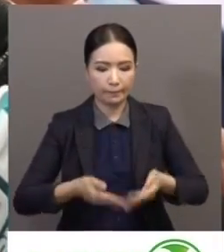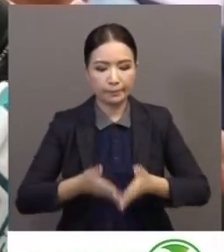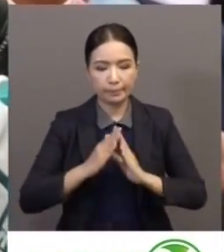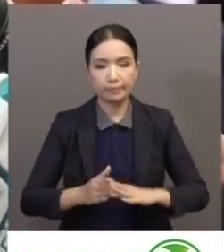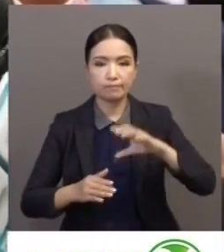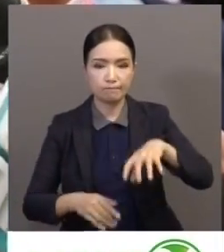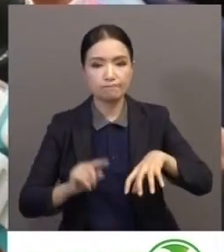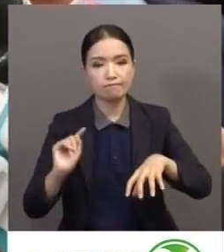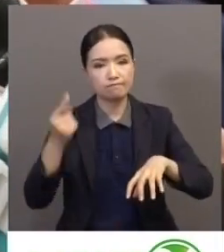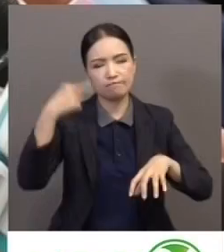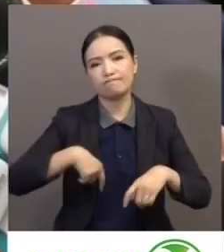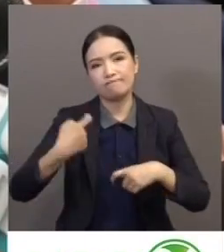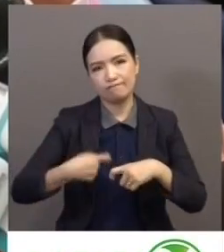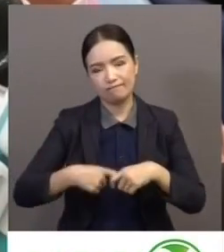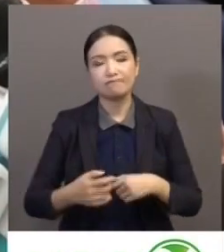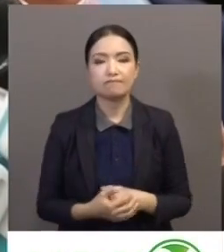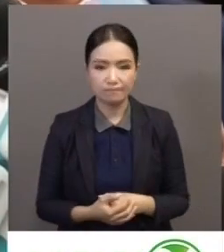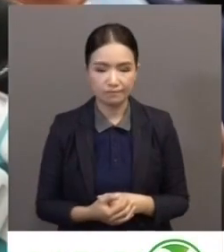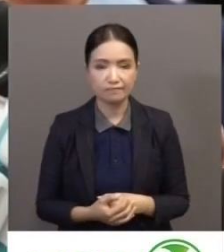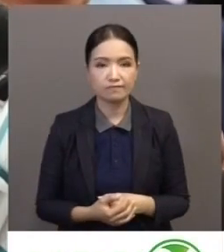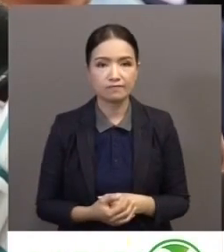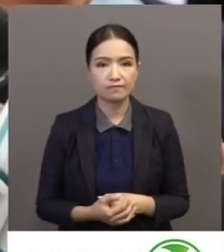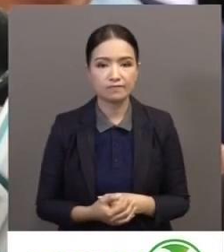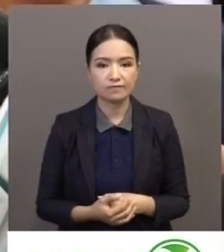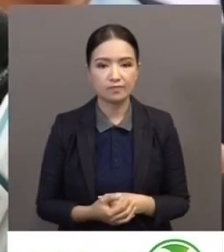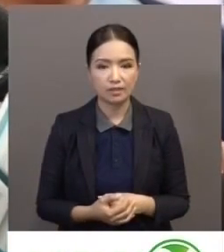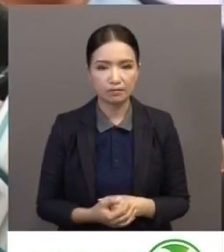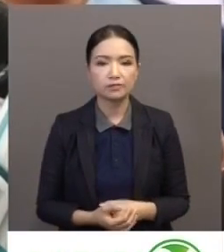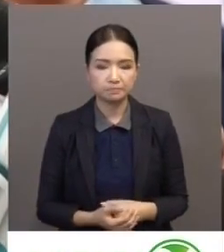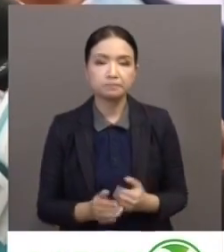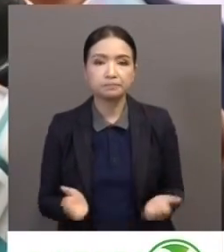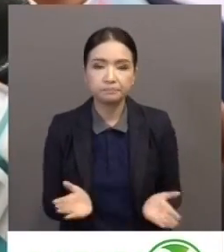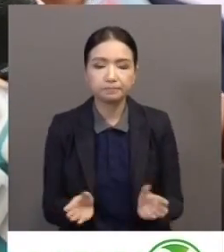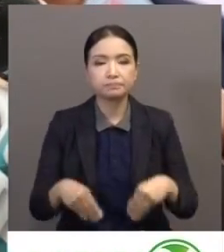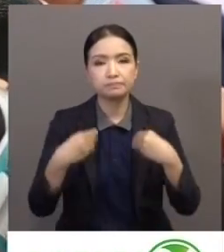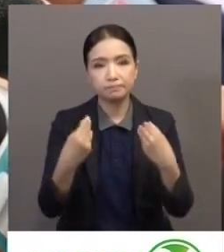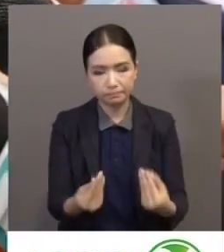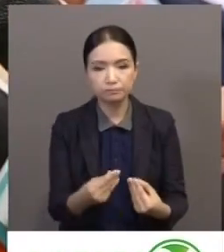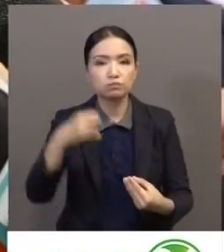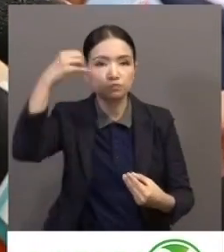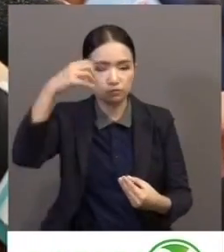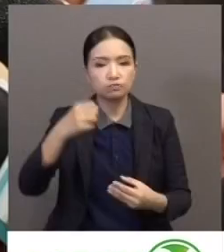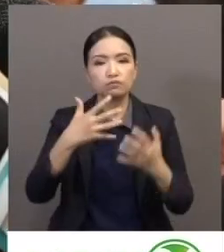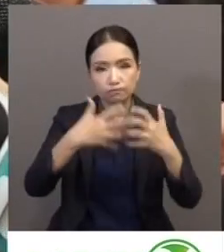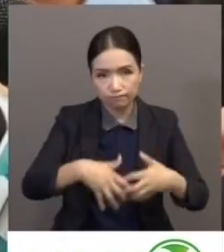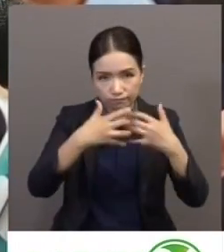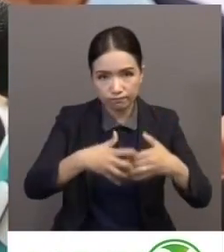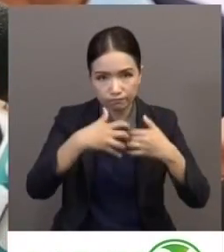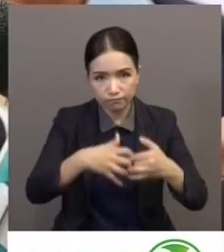ม่ๆที่นี่ก็ไม่ได้ง่ายเหมือนกันนะครับเพราะการมี energy storage และผลักดันให้เกิดการผลิตไฟฟ้าจ